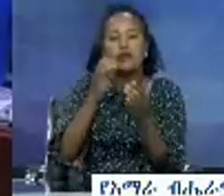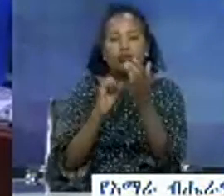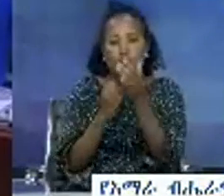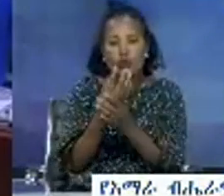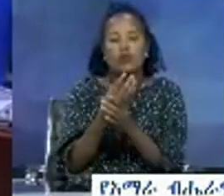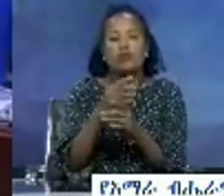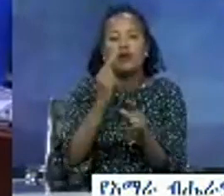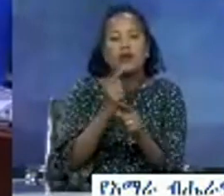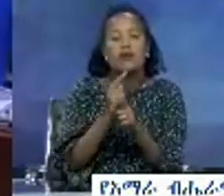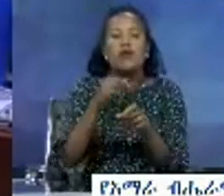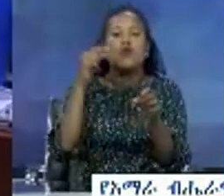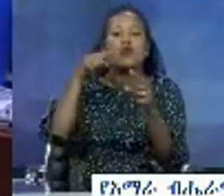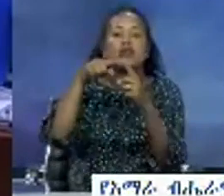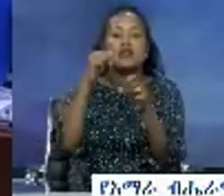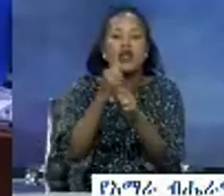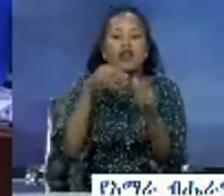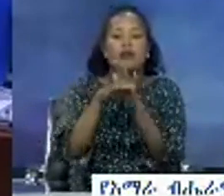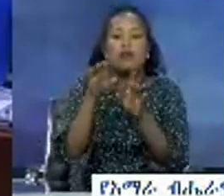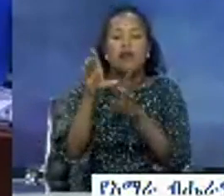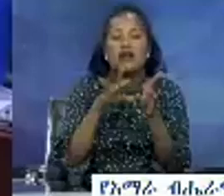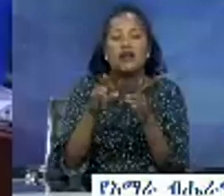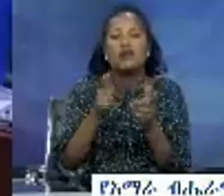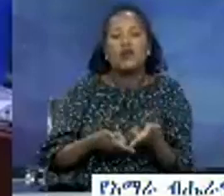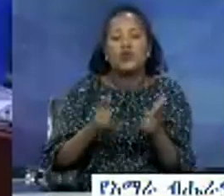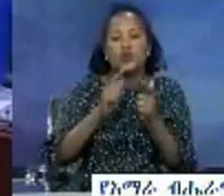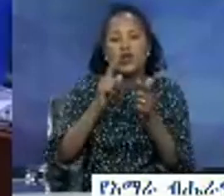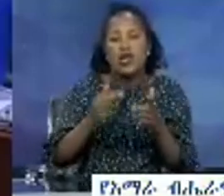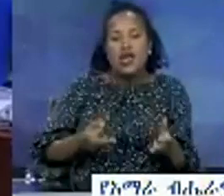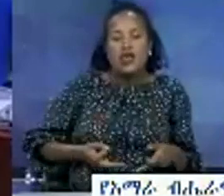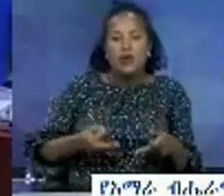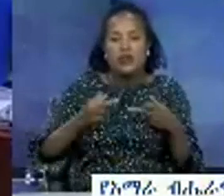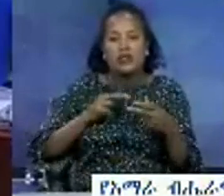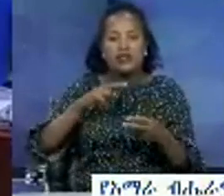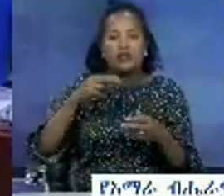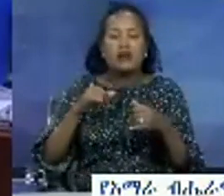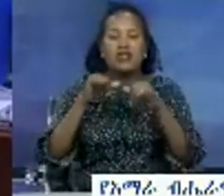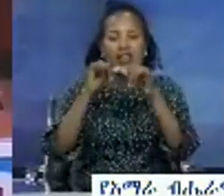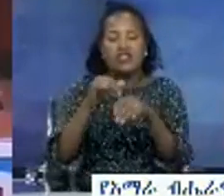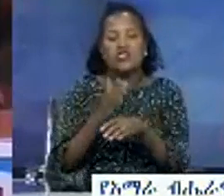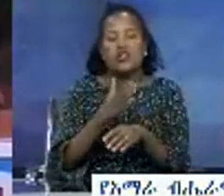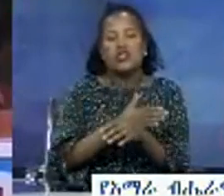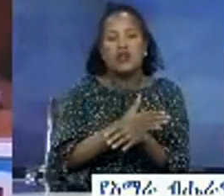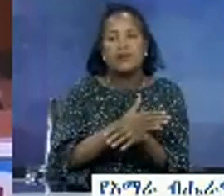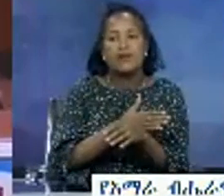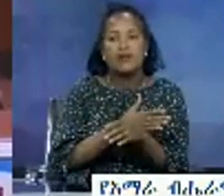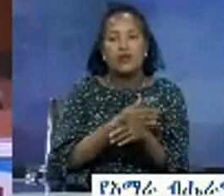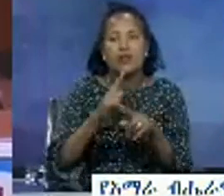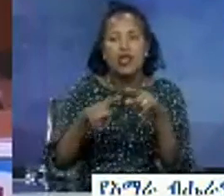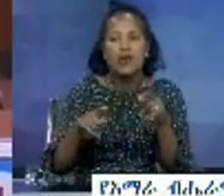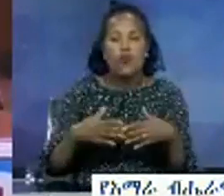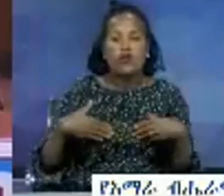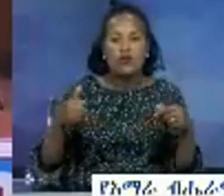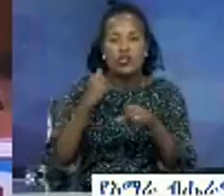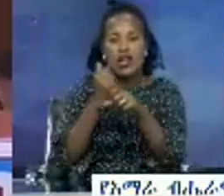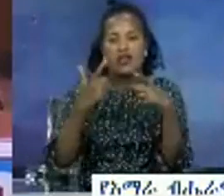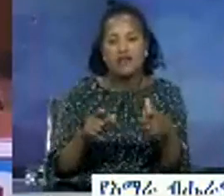በአግባቡ ስራ ላይ እንዲውሉ በማድረግ የነዋሪዎቹ ህይወት በቀጣይነት እንዲሻሻል፣ በተለይም ወጣቶች የስራ ዕድል